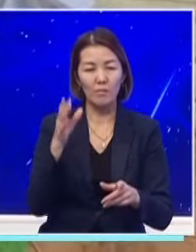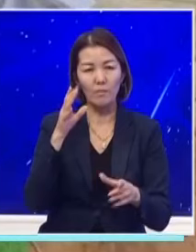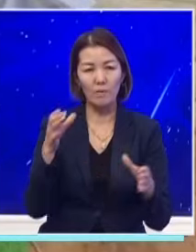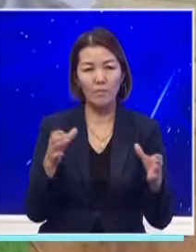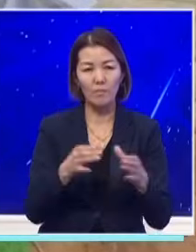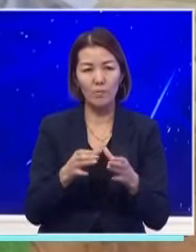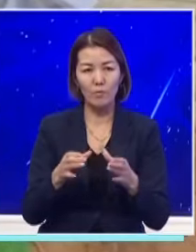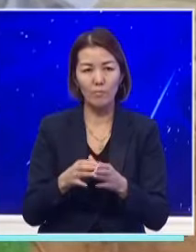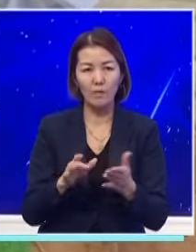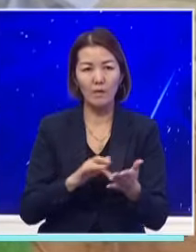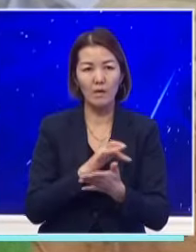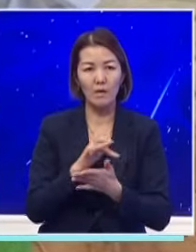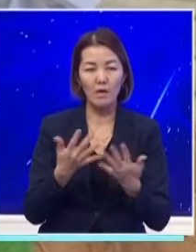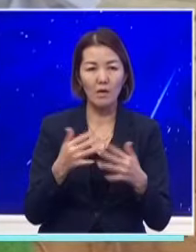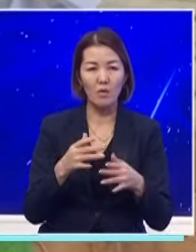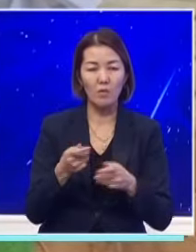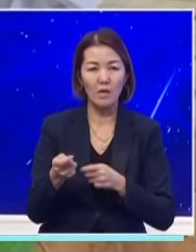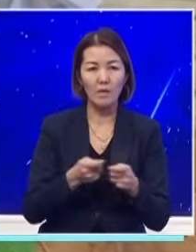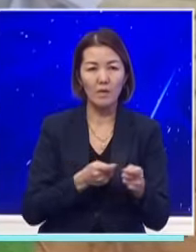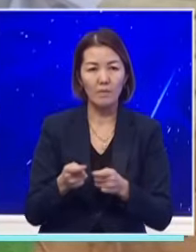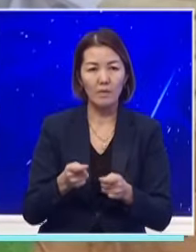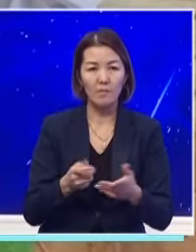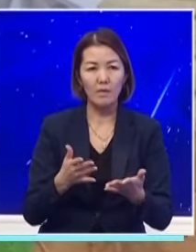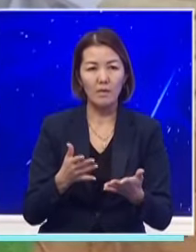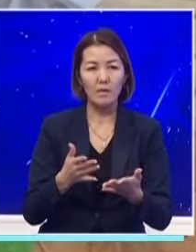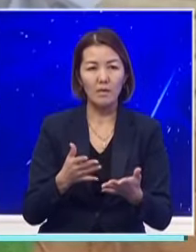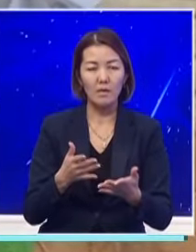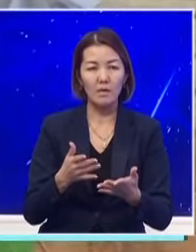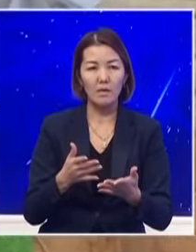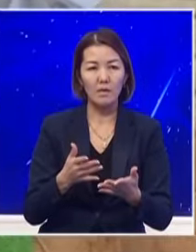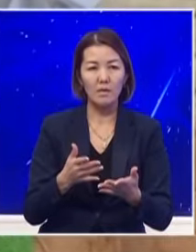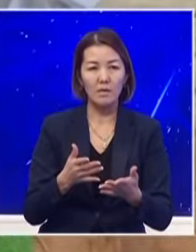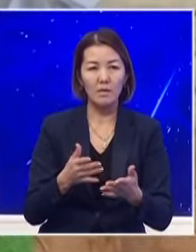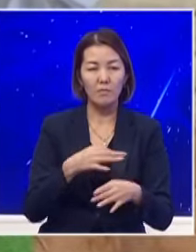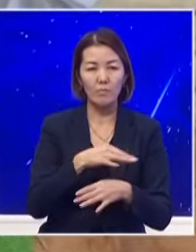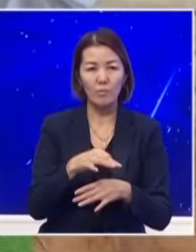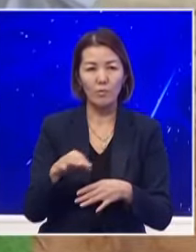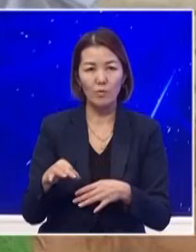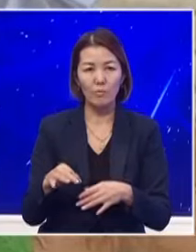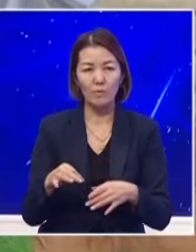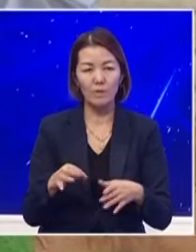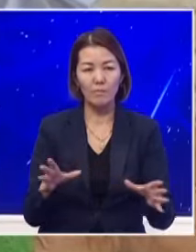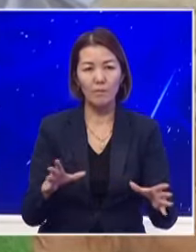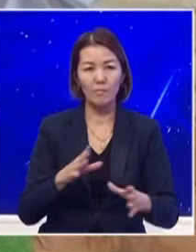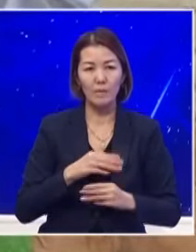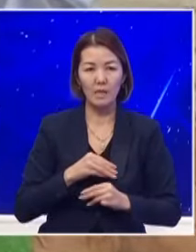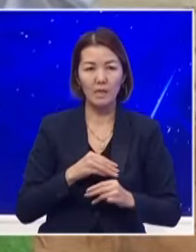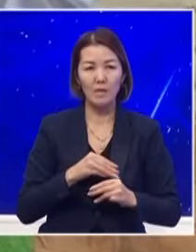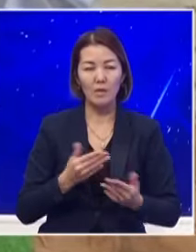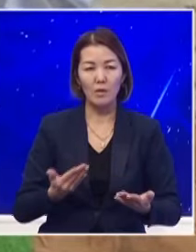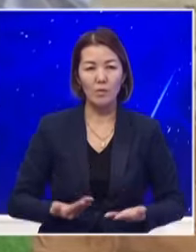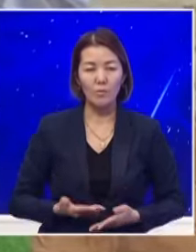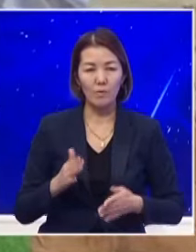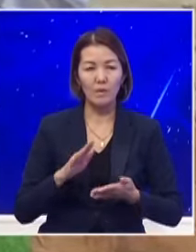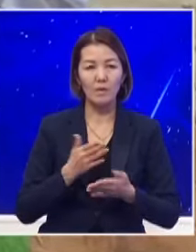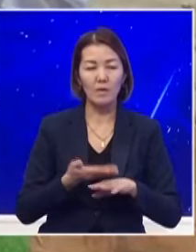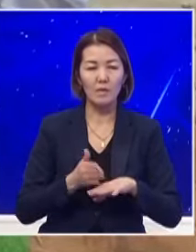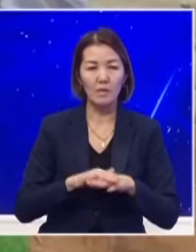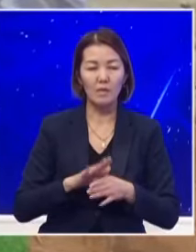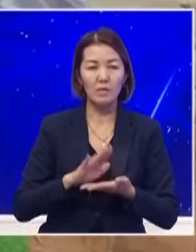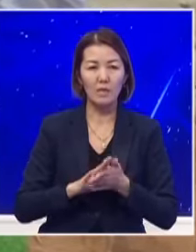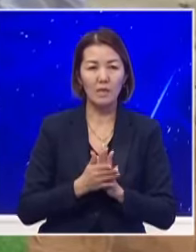мен қала ауылдық округ әкімдері мен және аудан әкімдігіне қарасты бөлімдермен бірге өмірде қиын жағдайға тап болған